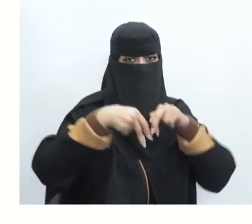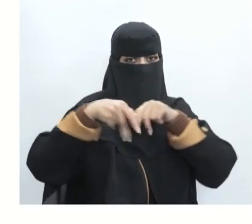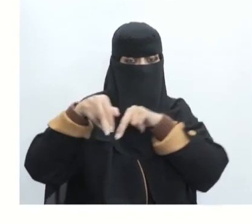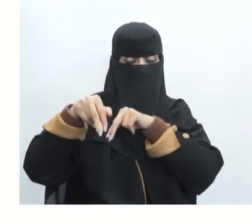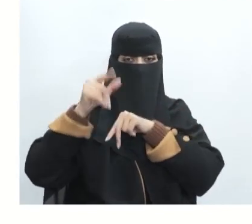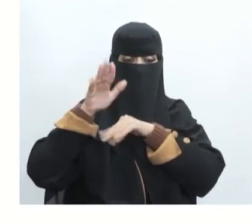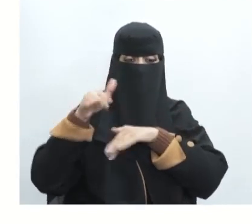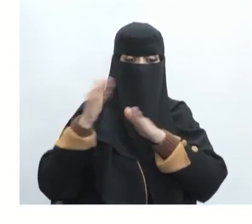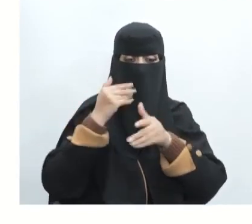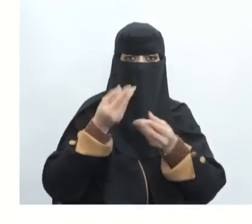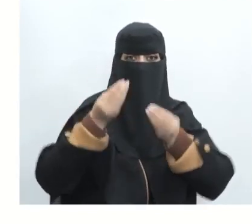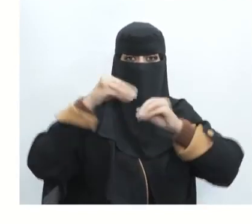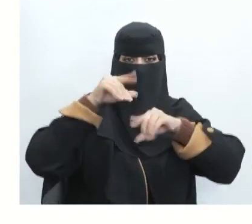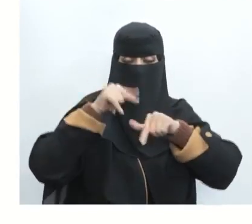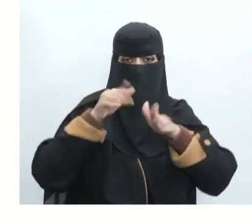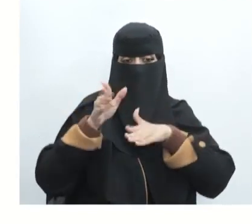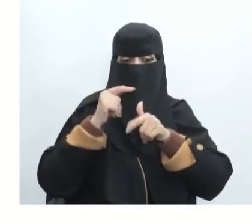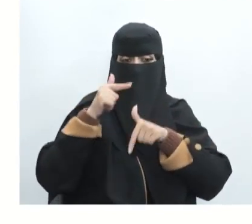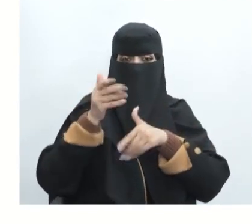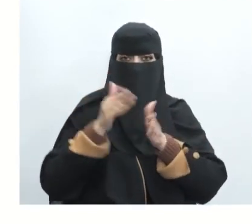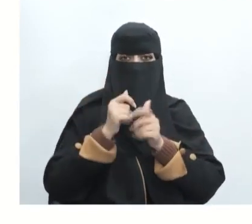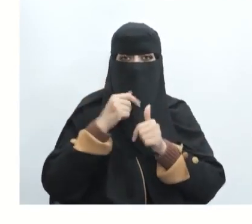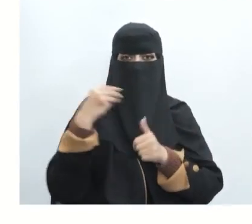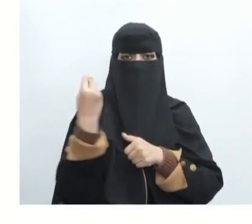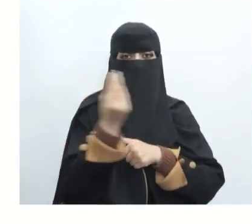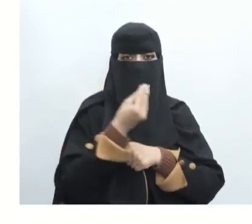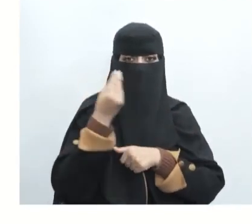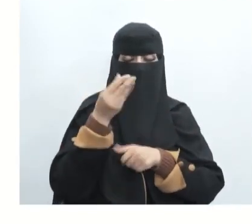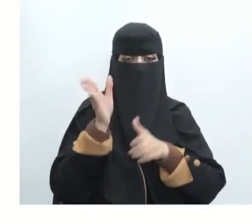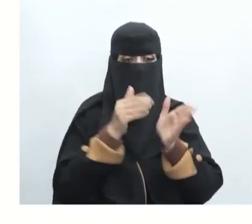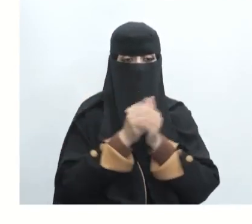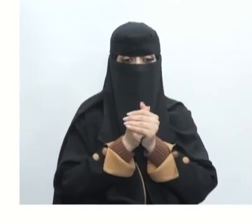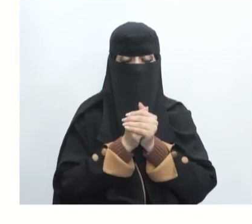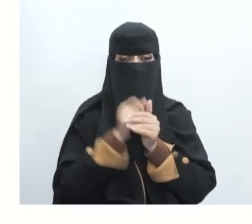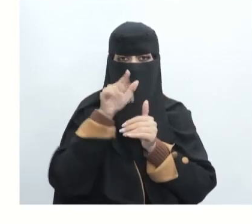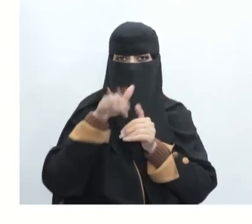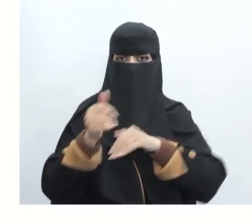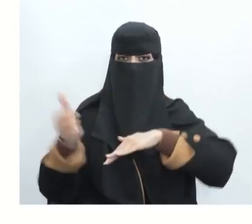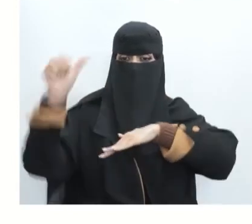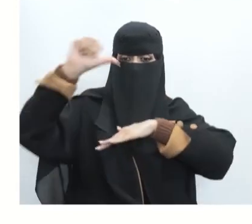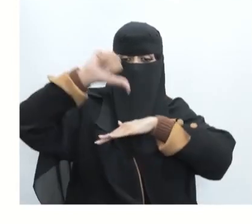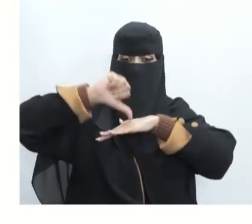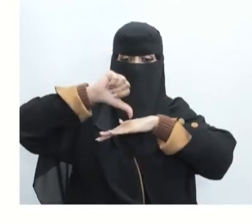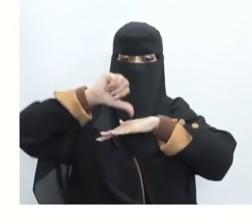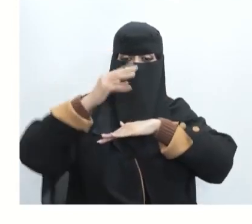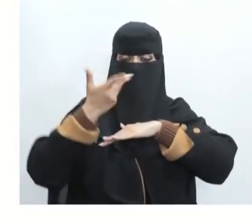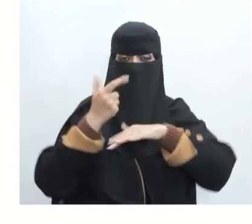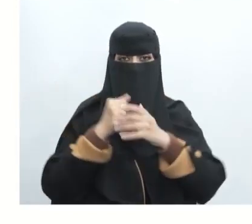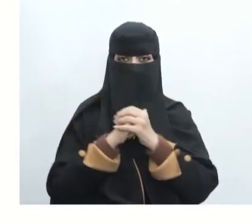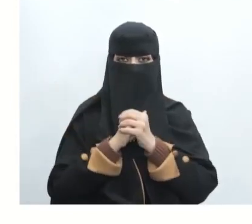ابناء وبنات الطلاب من ضمن انشطتها السياحه احسنتم ابنائي وبناتي الطلاب